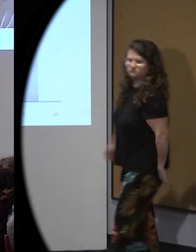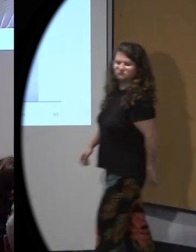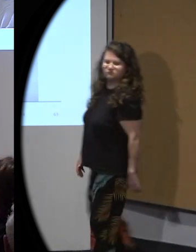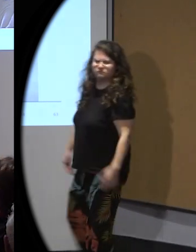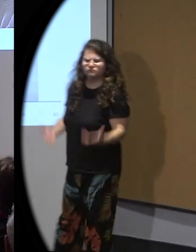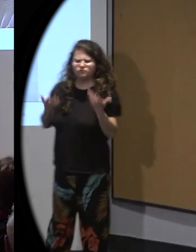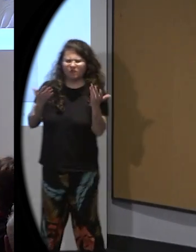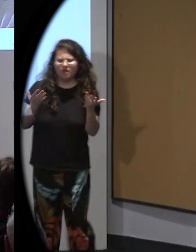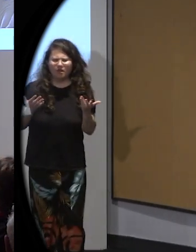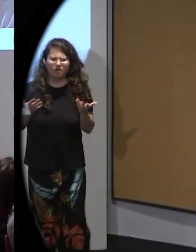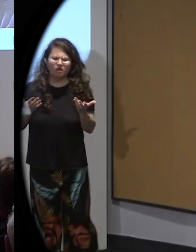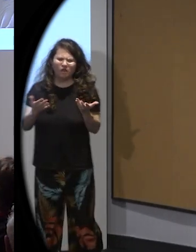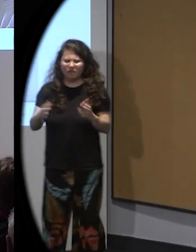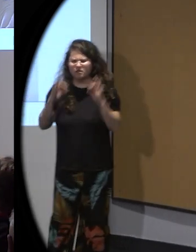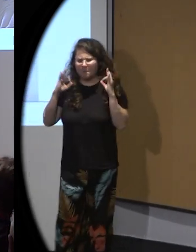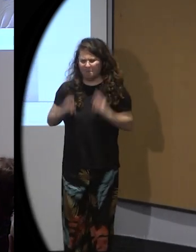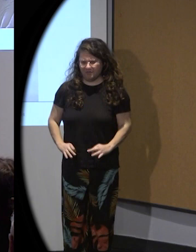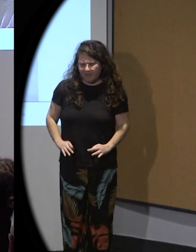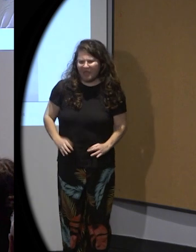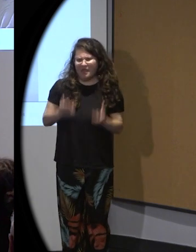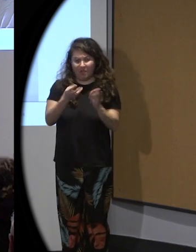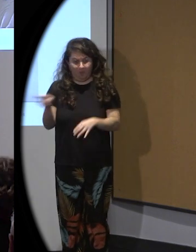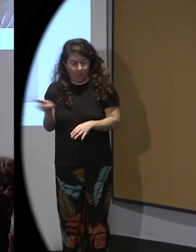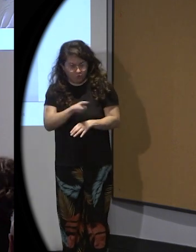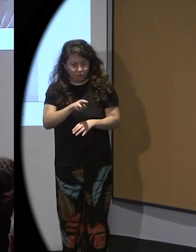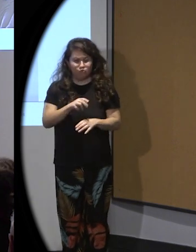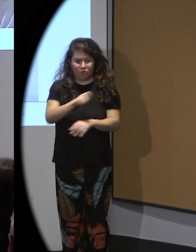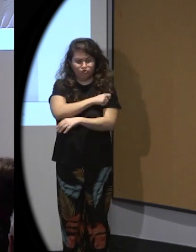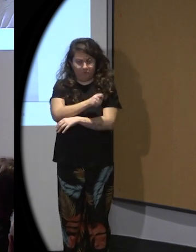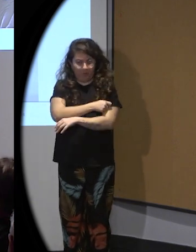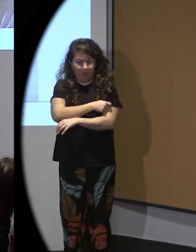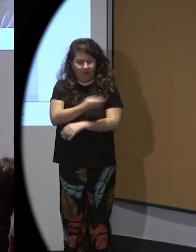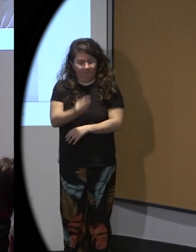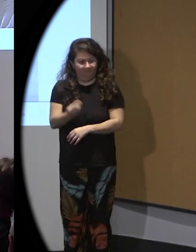réintroduction de l'activité physique à l'école primaire pour les enfants.